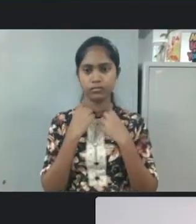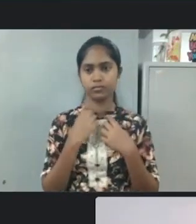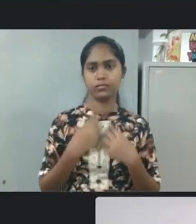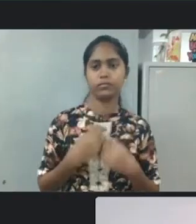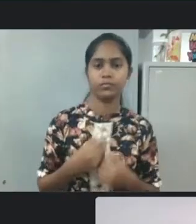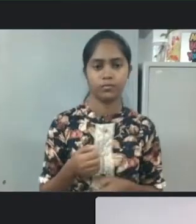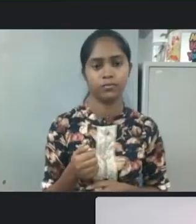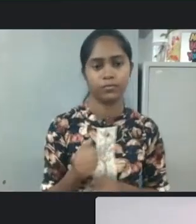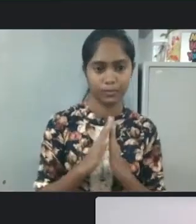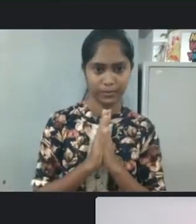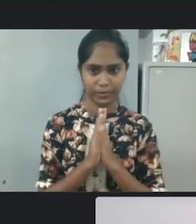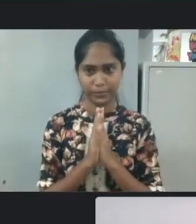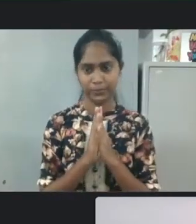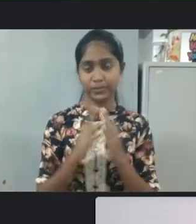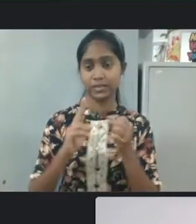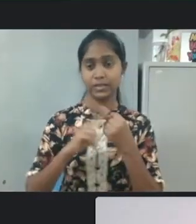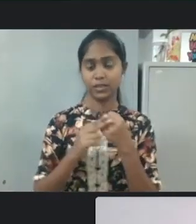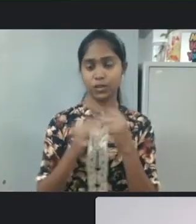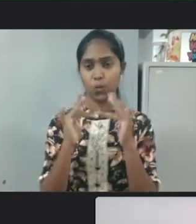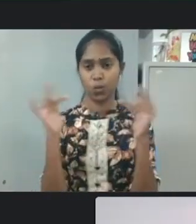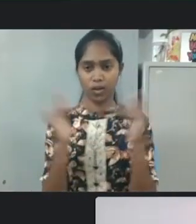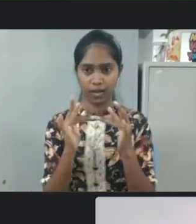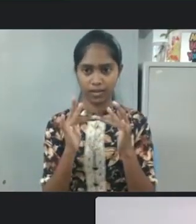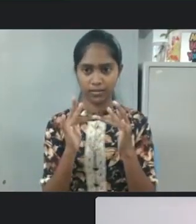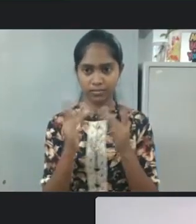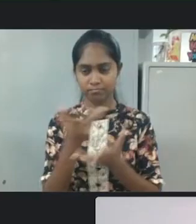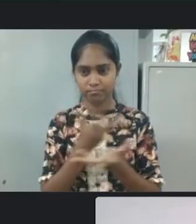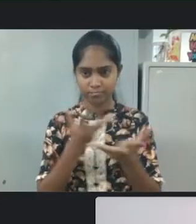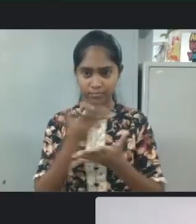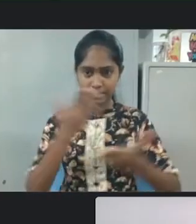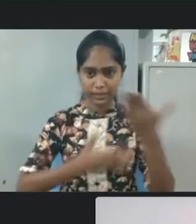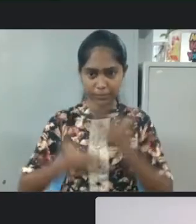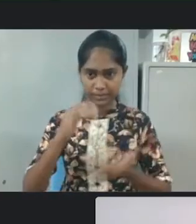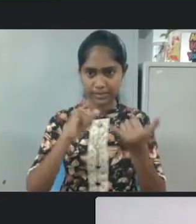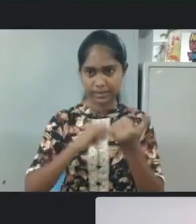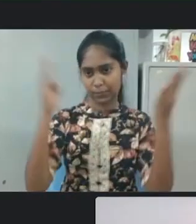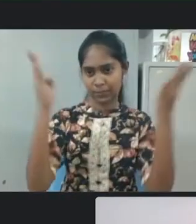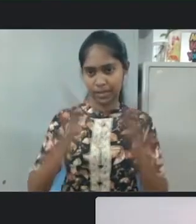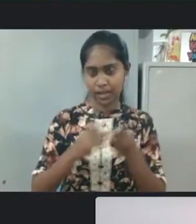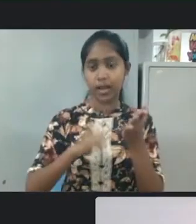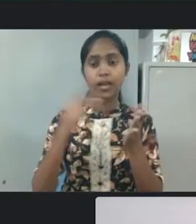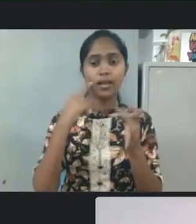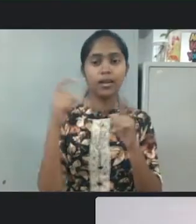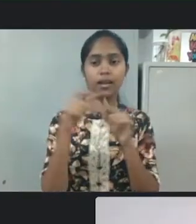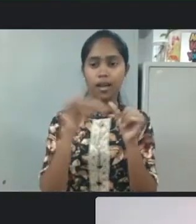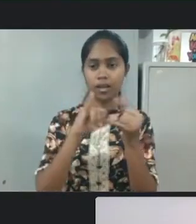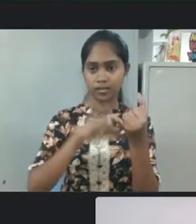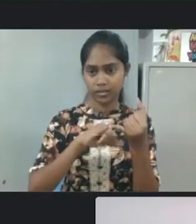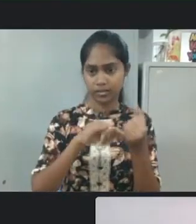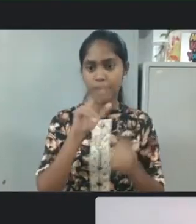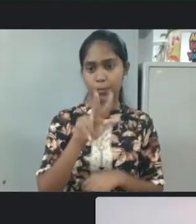നമസ്കാരം. നിഷ് ഓൺലൈൻ ഇന്ററാക്റ്റീവ് ഡിസബിലിറ്റി അവയർനെസ് സെമിനാർ നിഡാസിന്റെ 81ാം പതിപ്പിലേക്ക് ഏവർക്കും